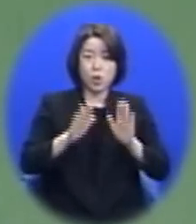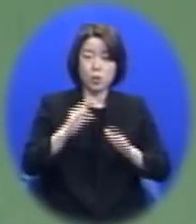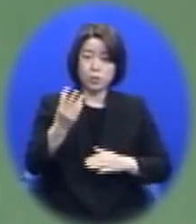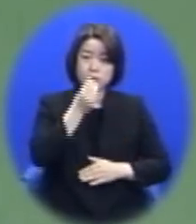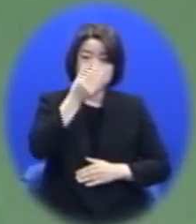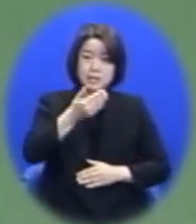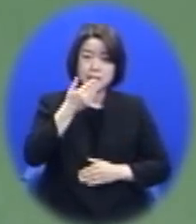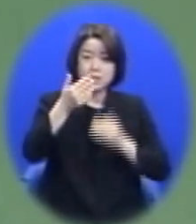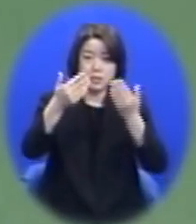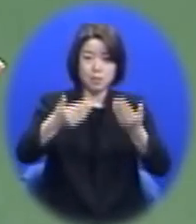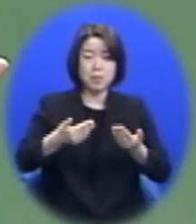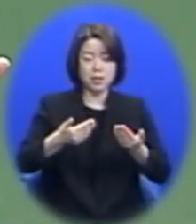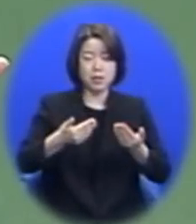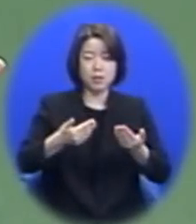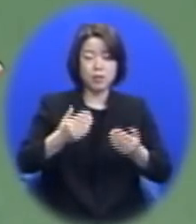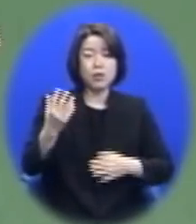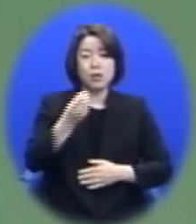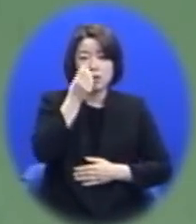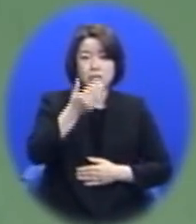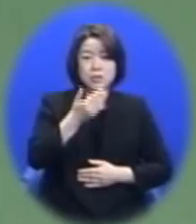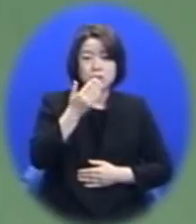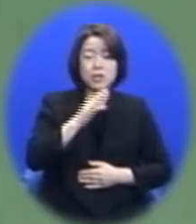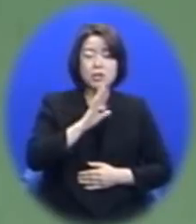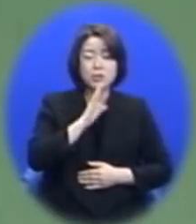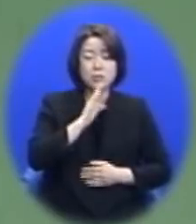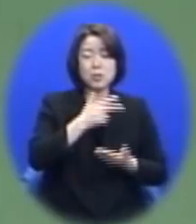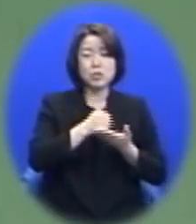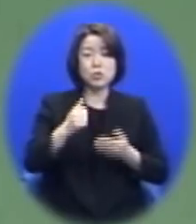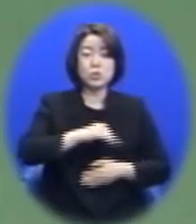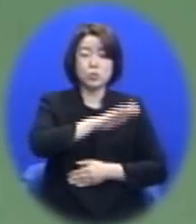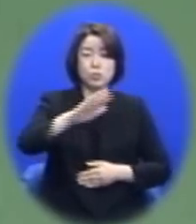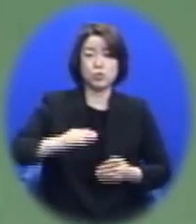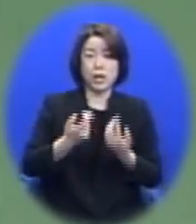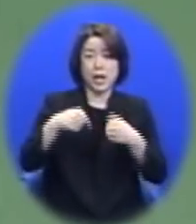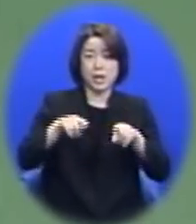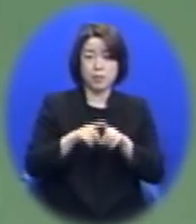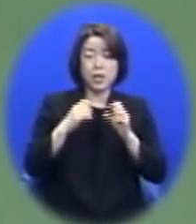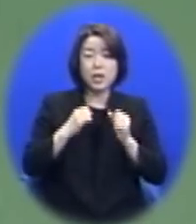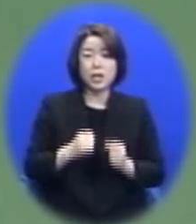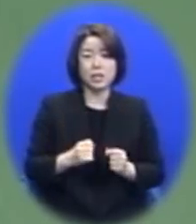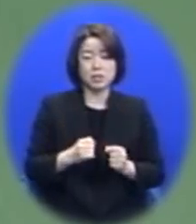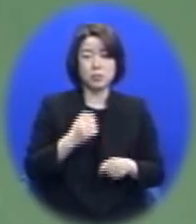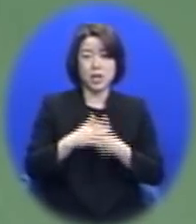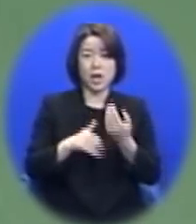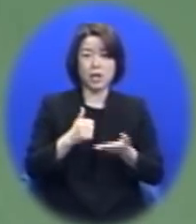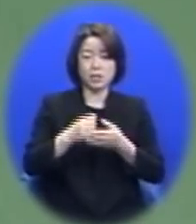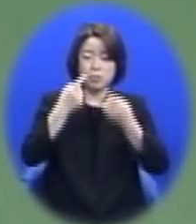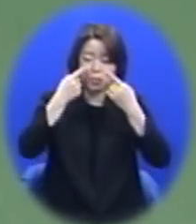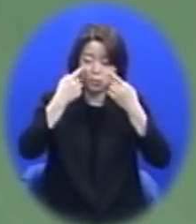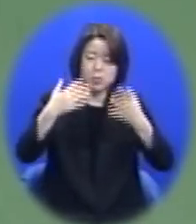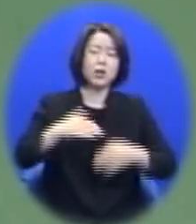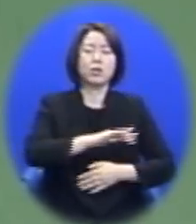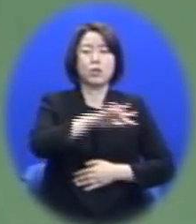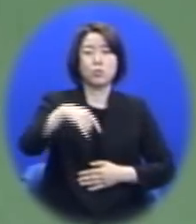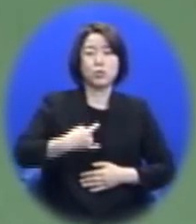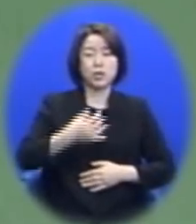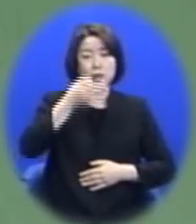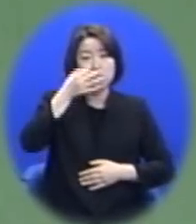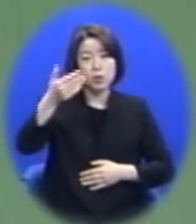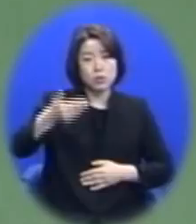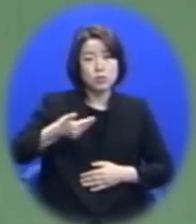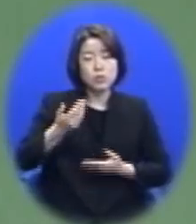성찬을 받습니다. 성찬은 정말 주님이 우리와 함께 하심을 하나님이 분명하게 우리에게